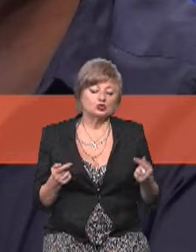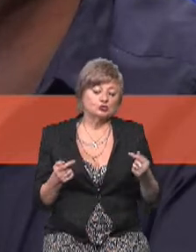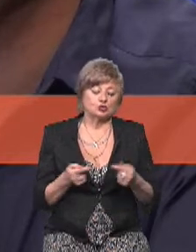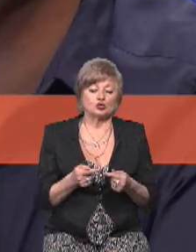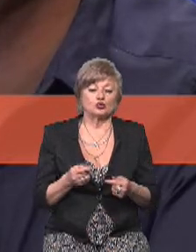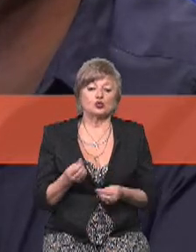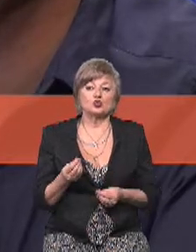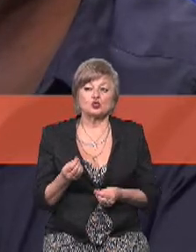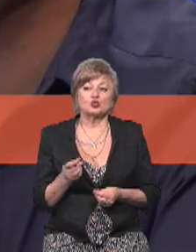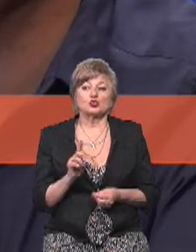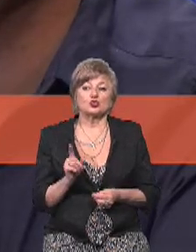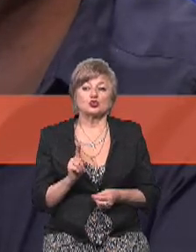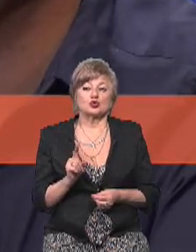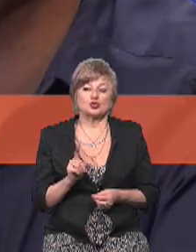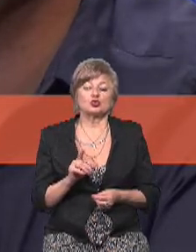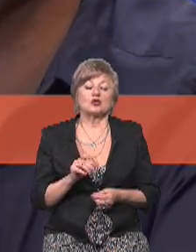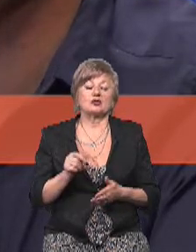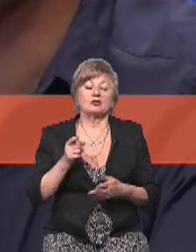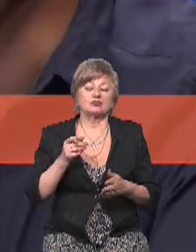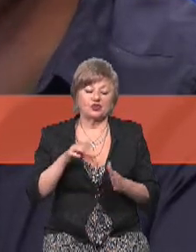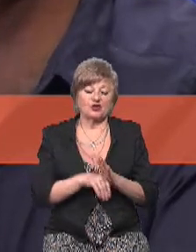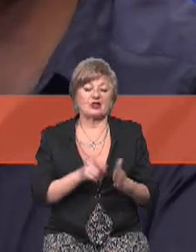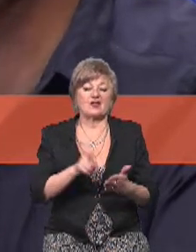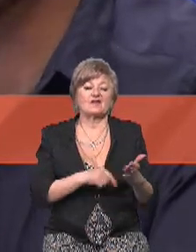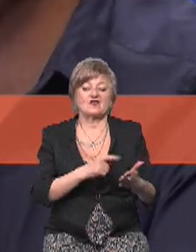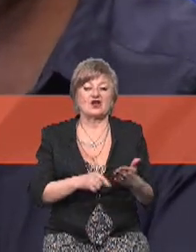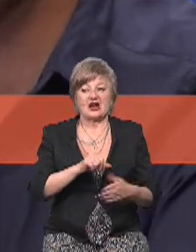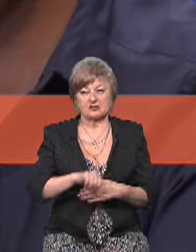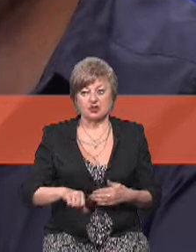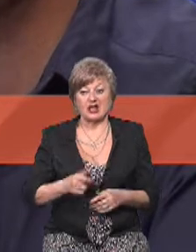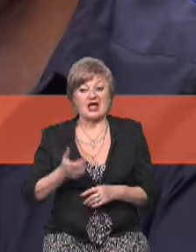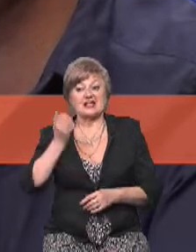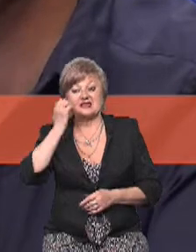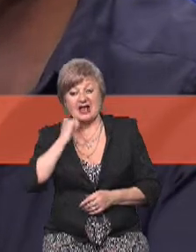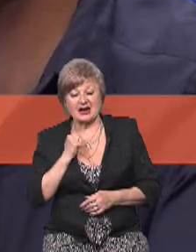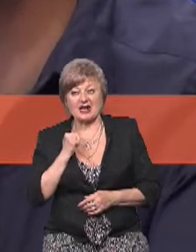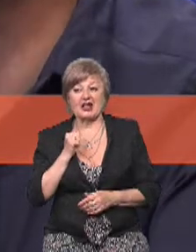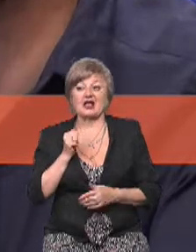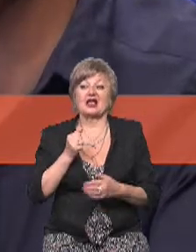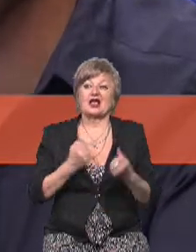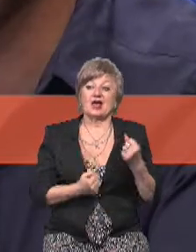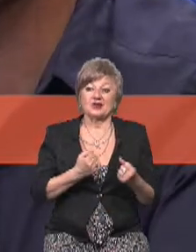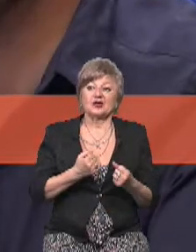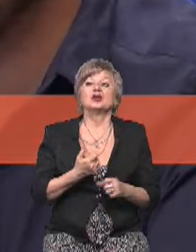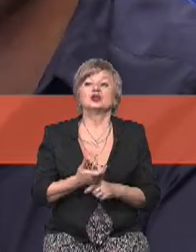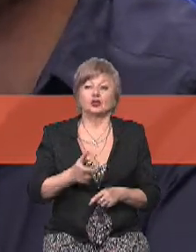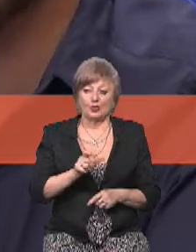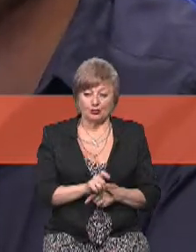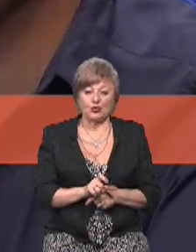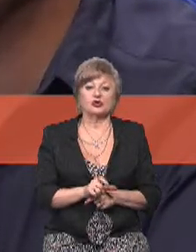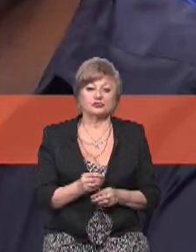яка вже виходила на розмитнення. Тобто, чим старіше авто, тим більше акциз? Ну, звичайно,